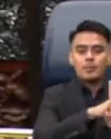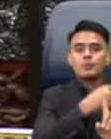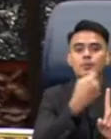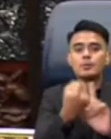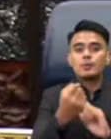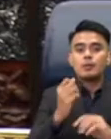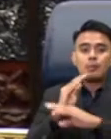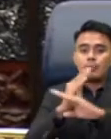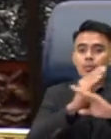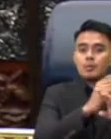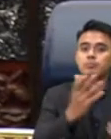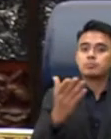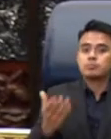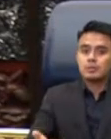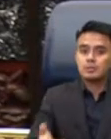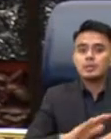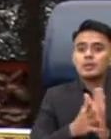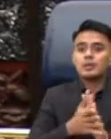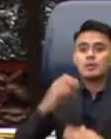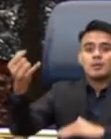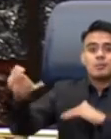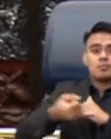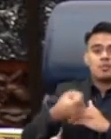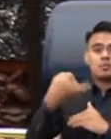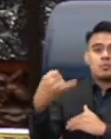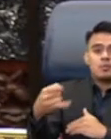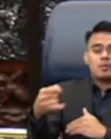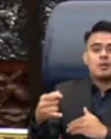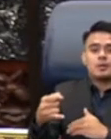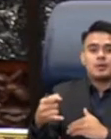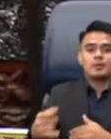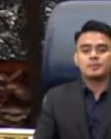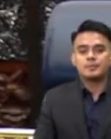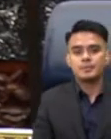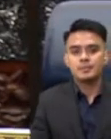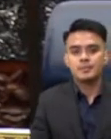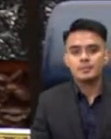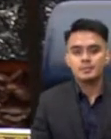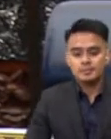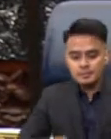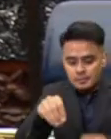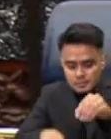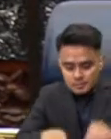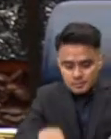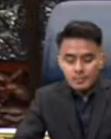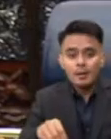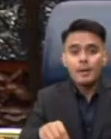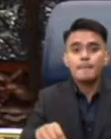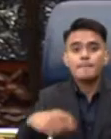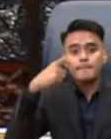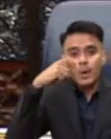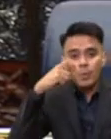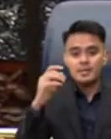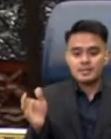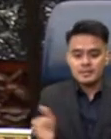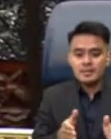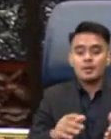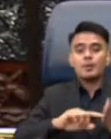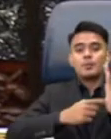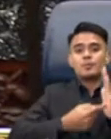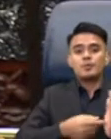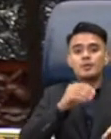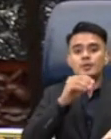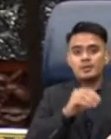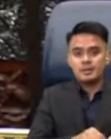berlaku tempat yang kita import bawang itu penanaman bawang kecil telah dimulakan di kawasan pertubuhan